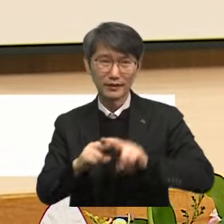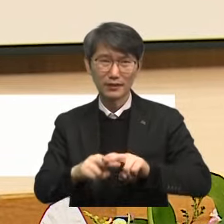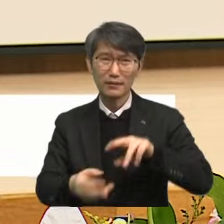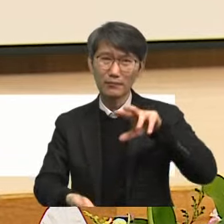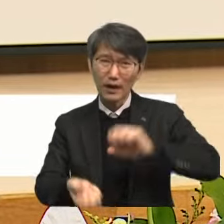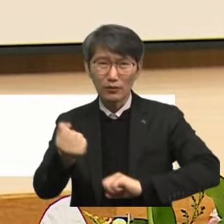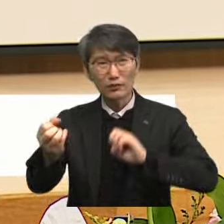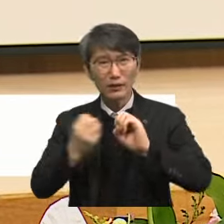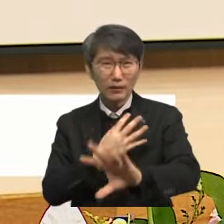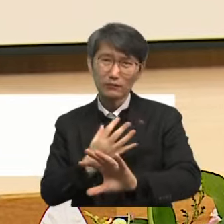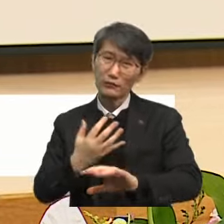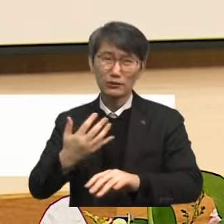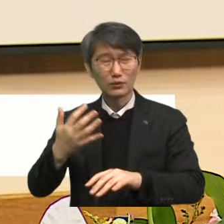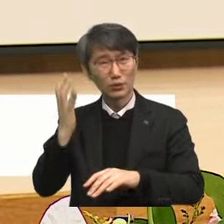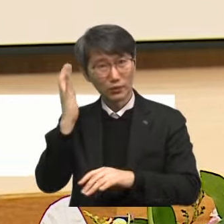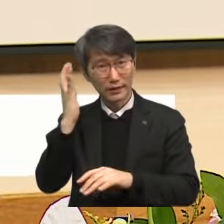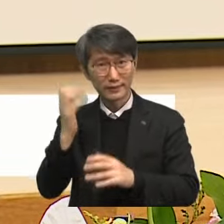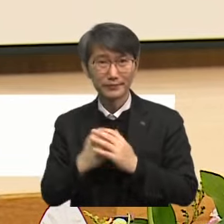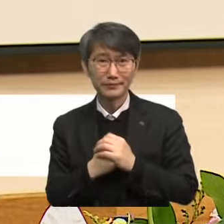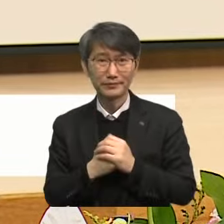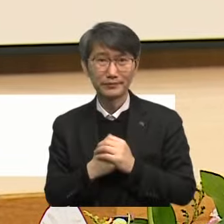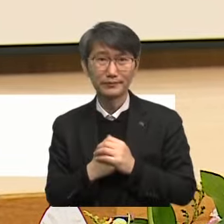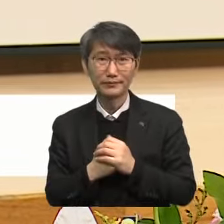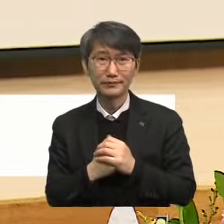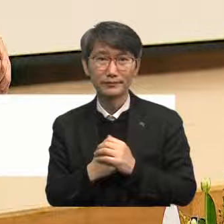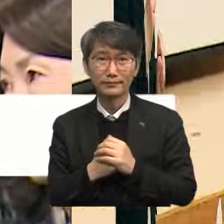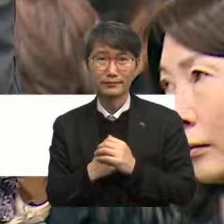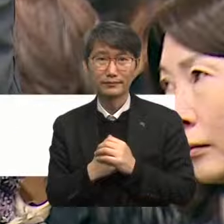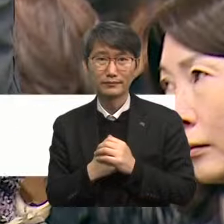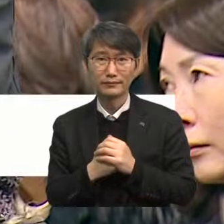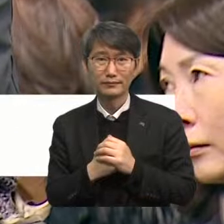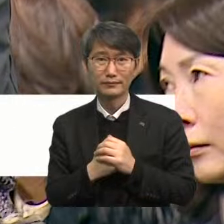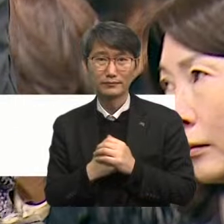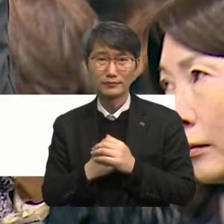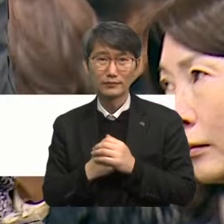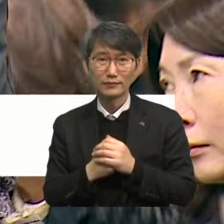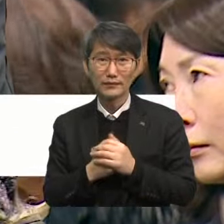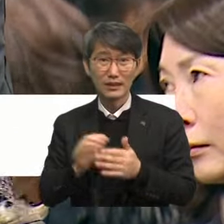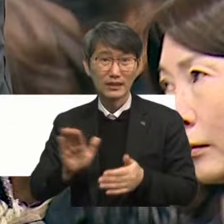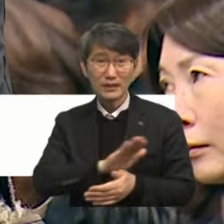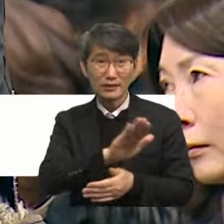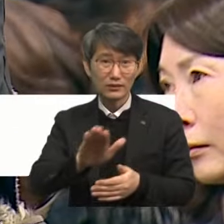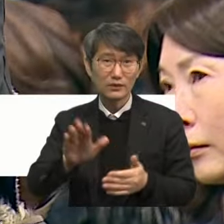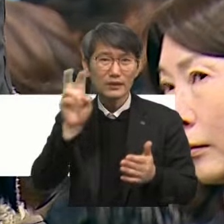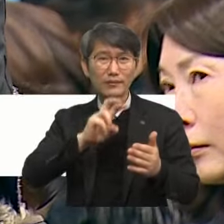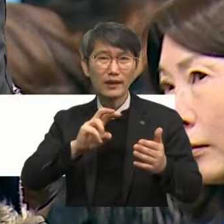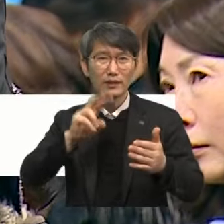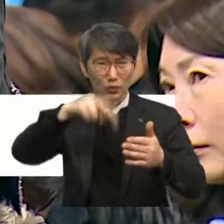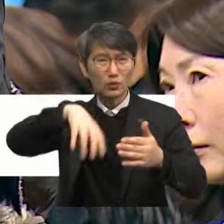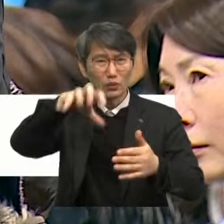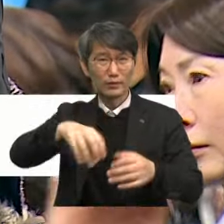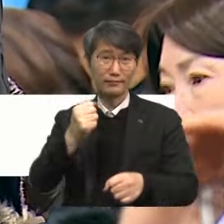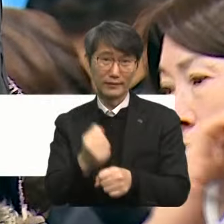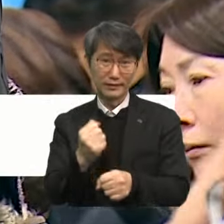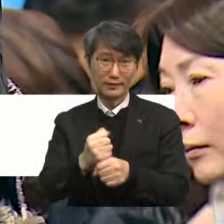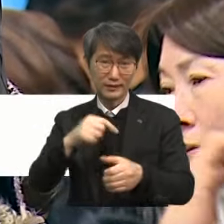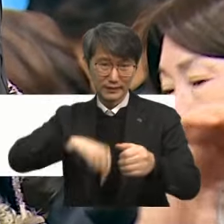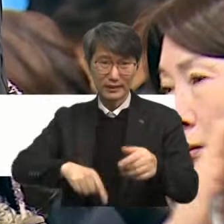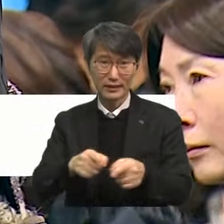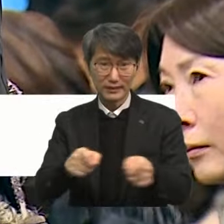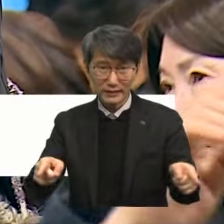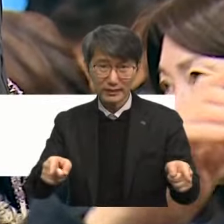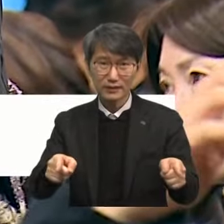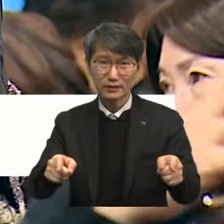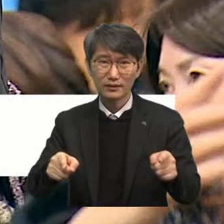자리에서 직답을 드리는 건 적절치 않은 것 같고요. 예. 우리도 음악도서관을 만들어서 뭐 지하